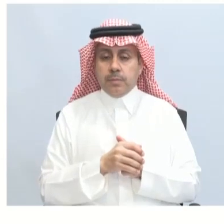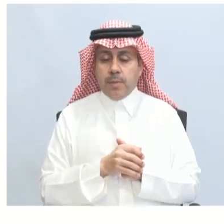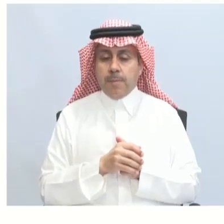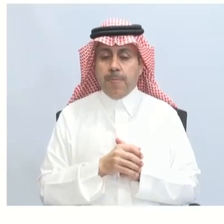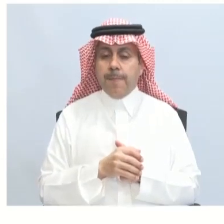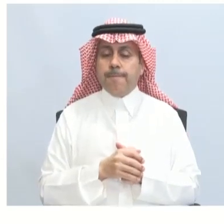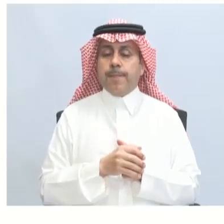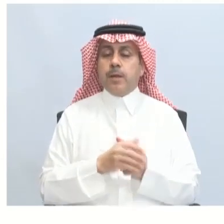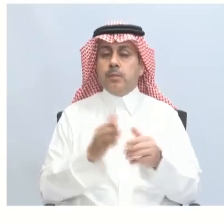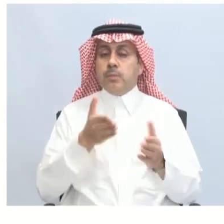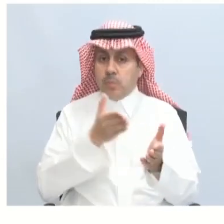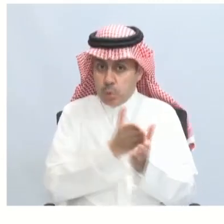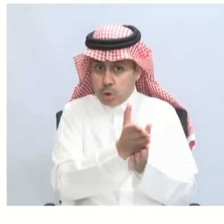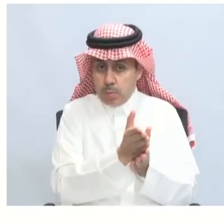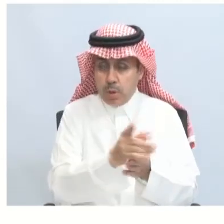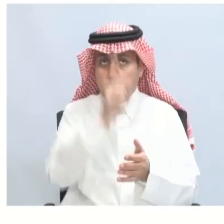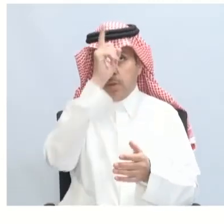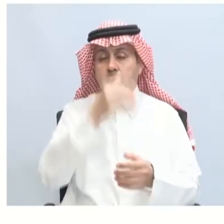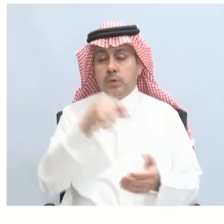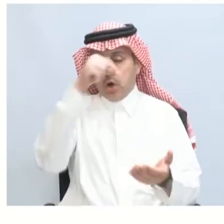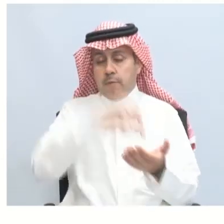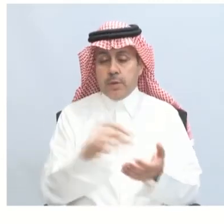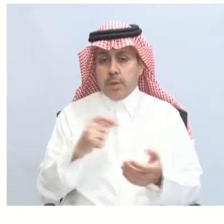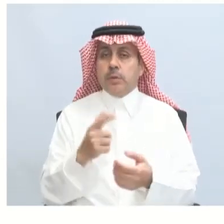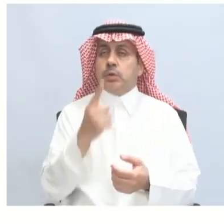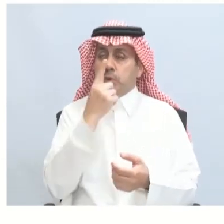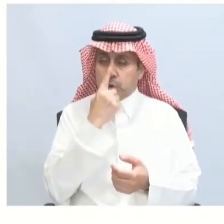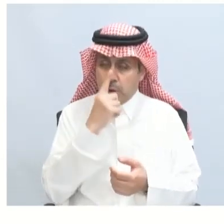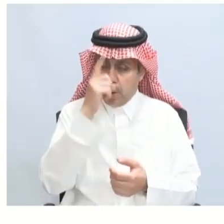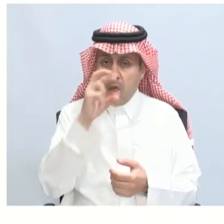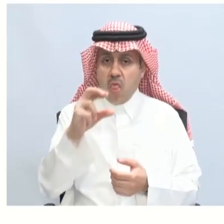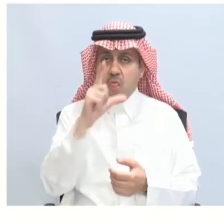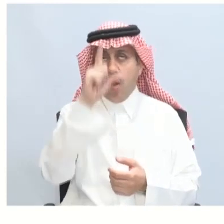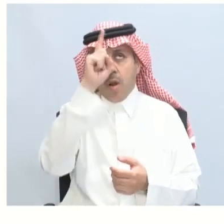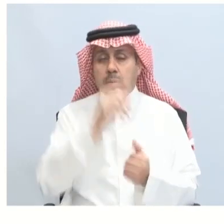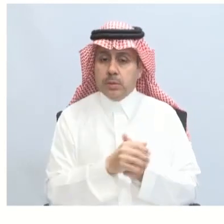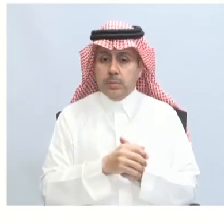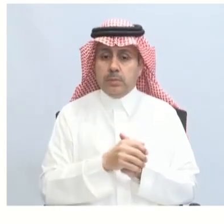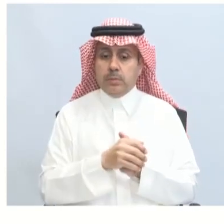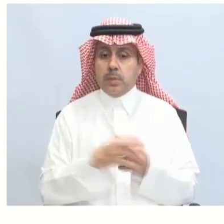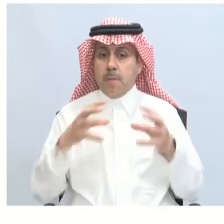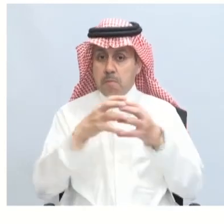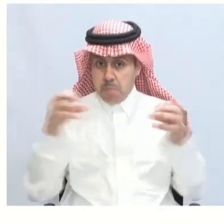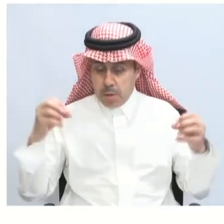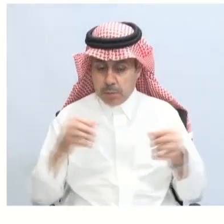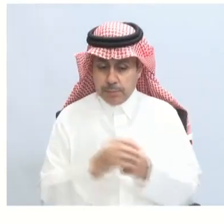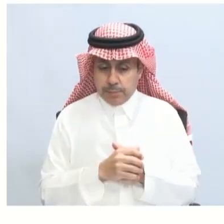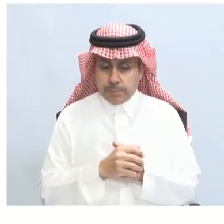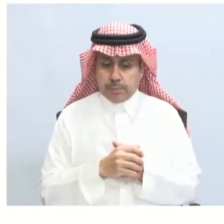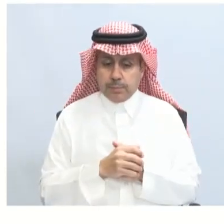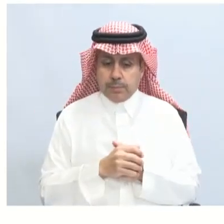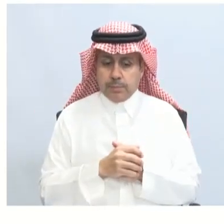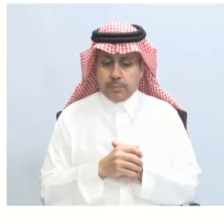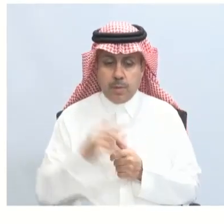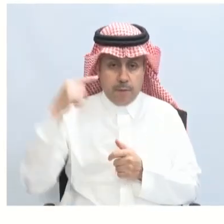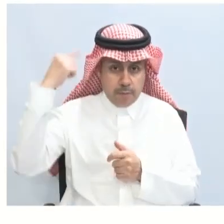خاضعون مستسلمون لله جل لله جل وعلا فهذا هذا هو معنى هذه الايات فلو